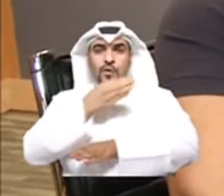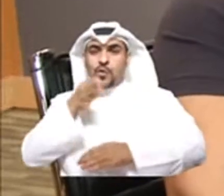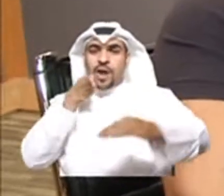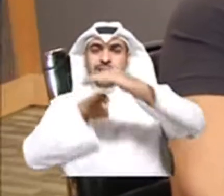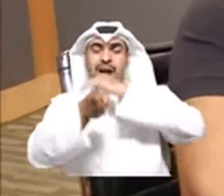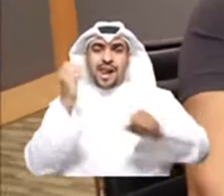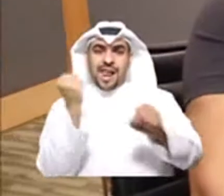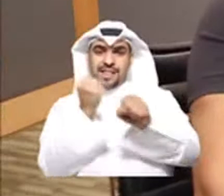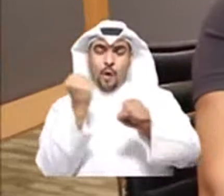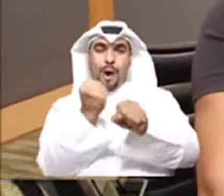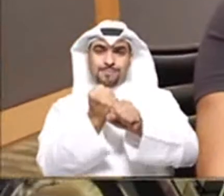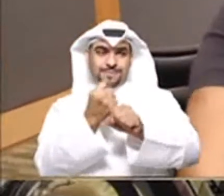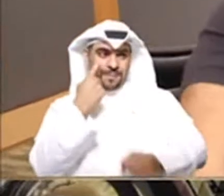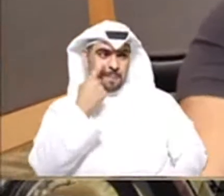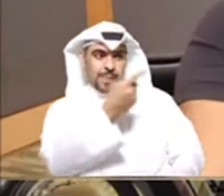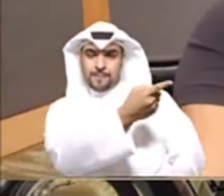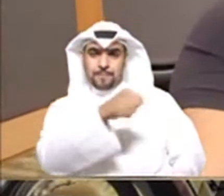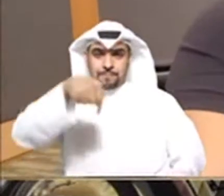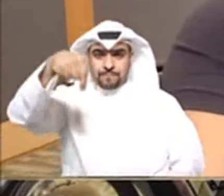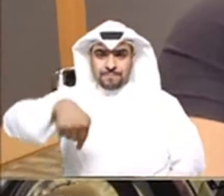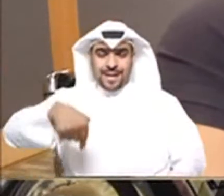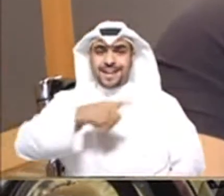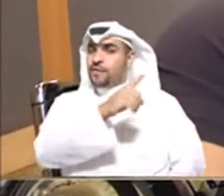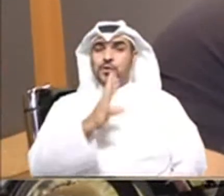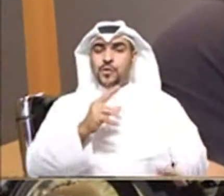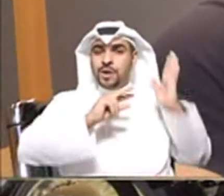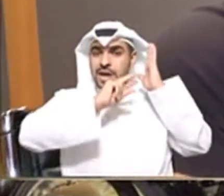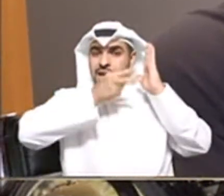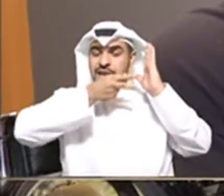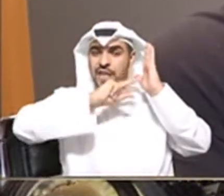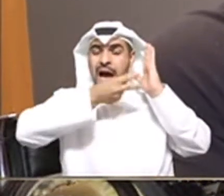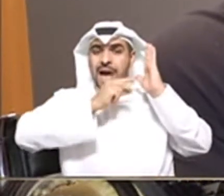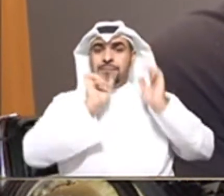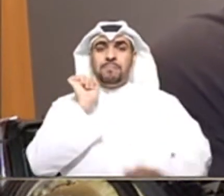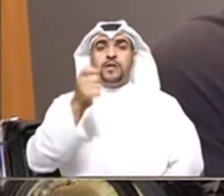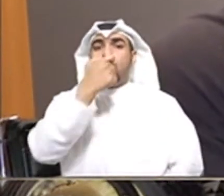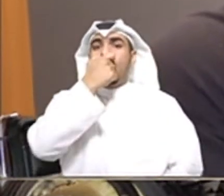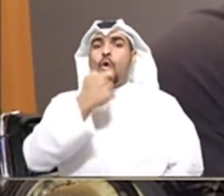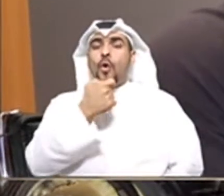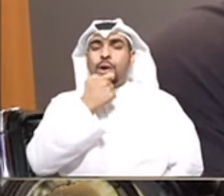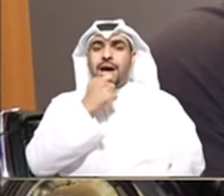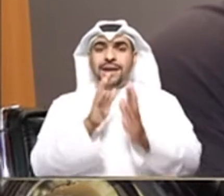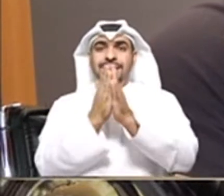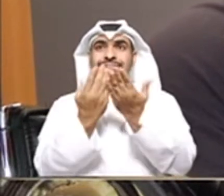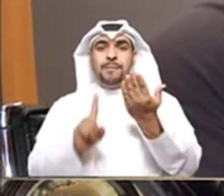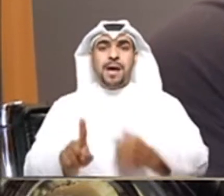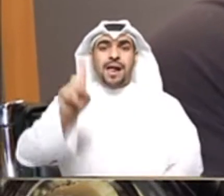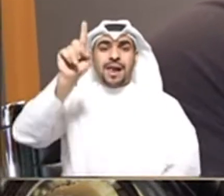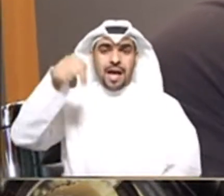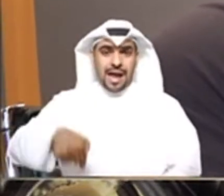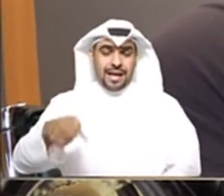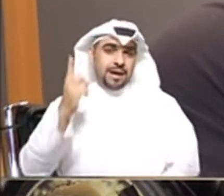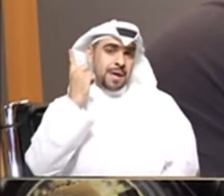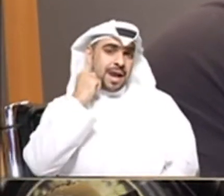إذاعة القرآن الكريم من دولة الكويت. أحبتنا في الله، ننقل لكم الآن مدفع الإفطار